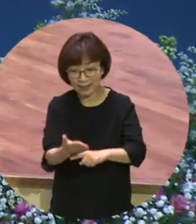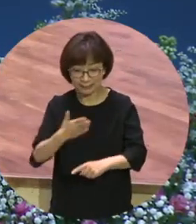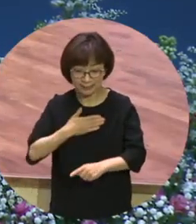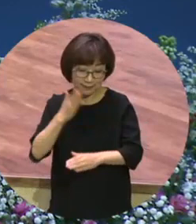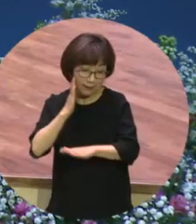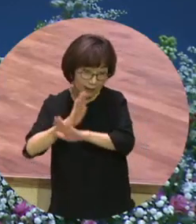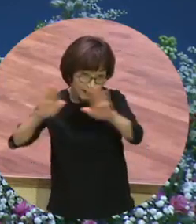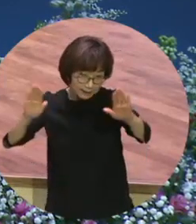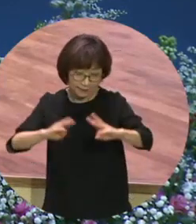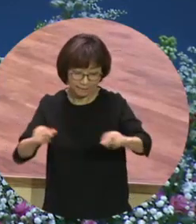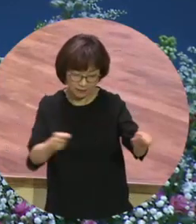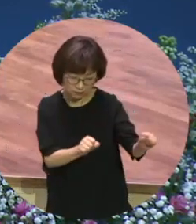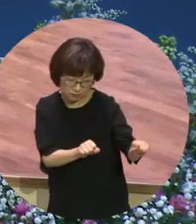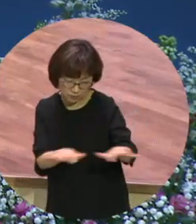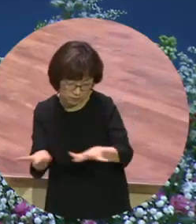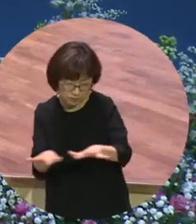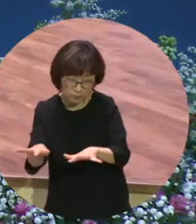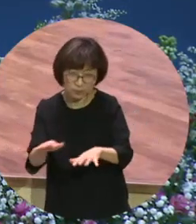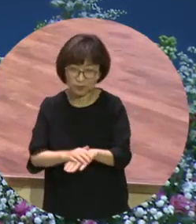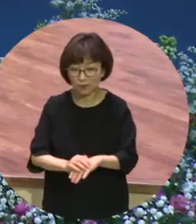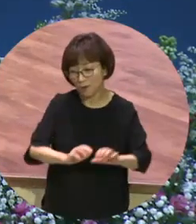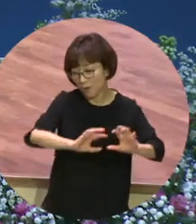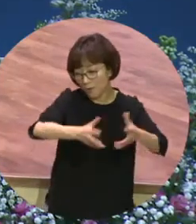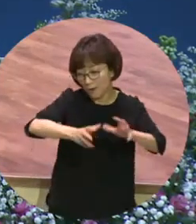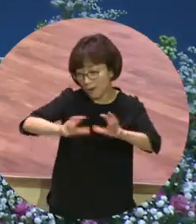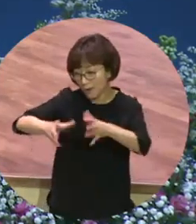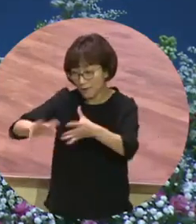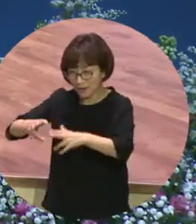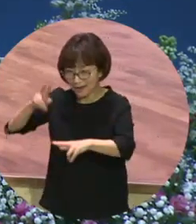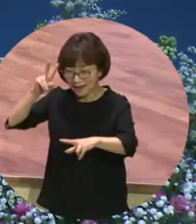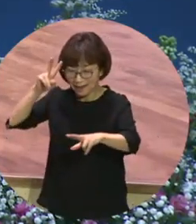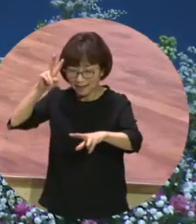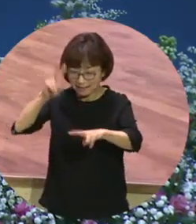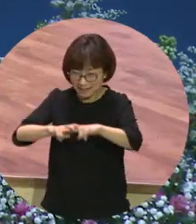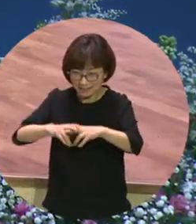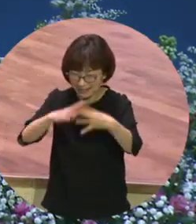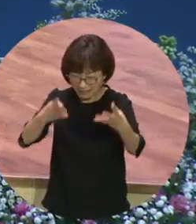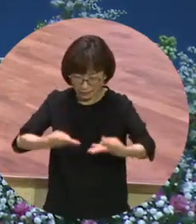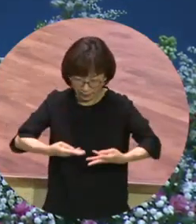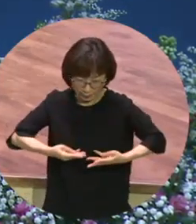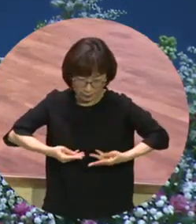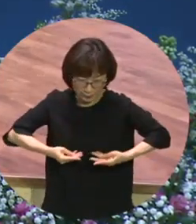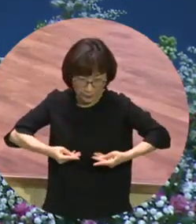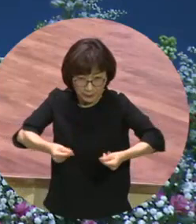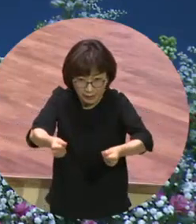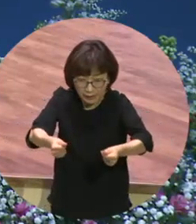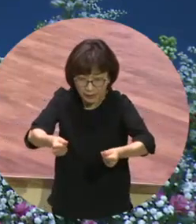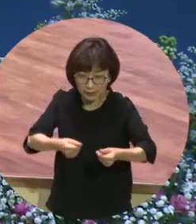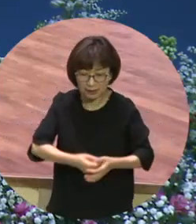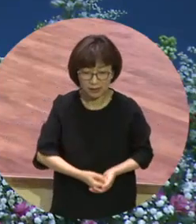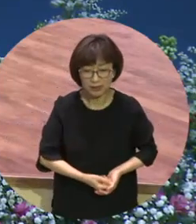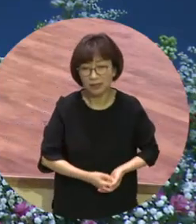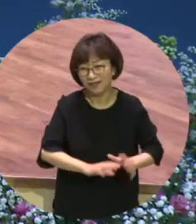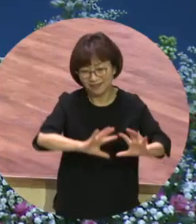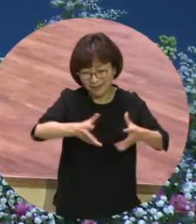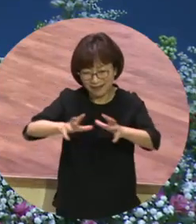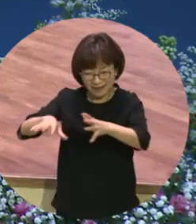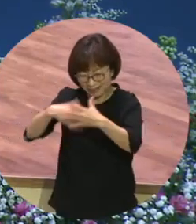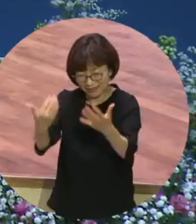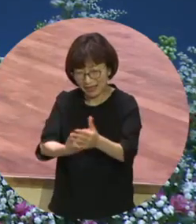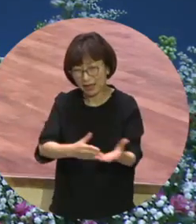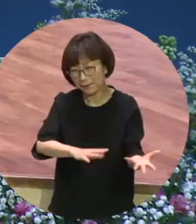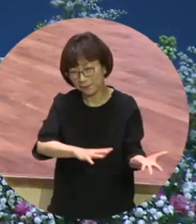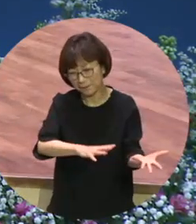땅을 진동시킬 것이요 여러 왕국들의 보좌를 엎을 것이요 여러 나라의 세력을 멸할 것이요